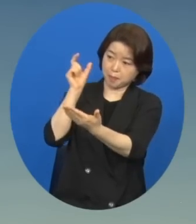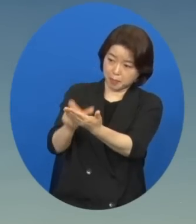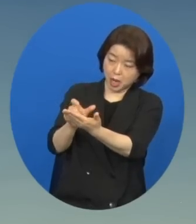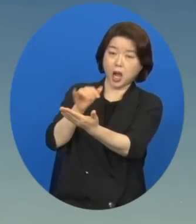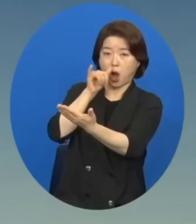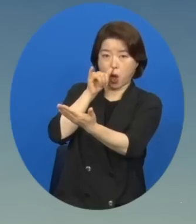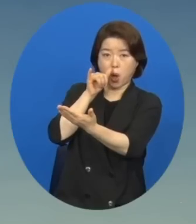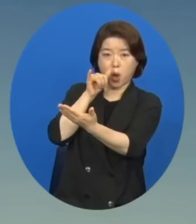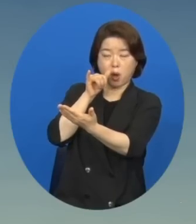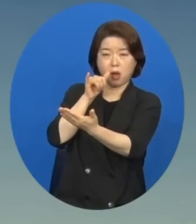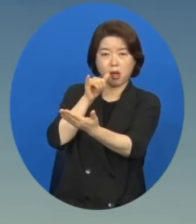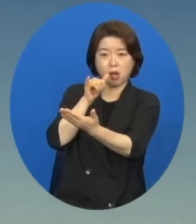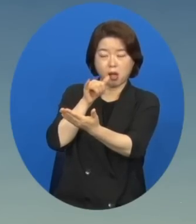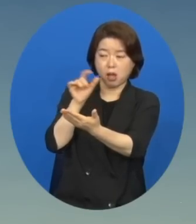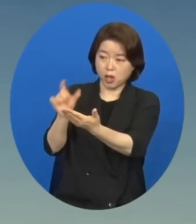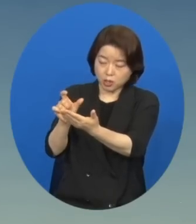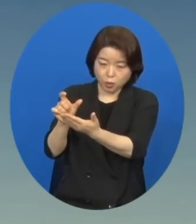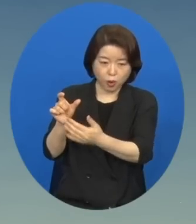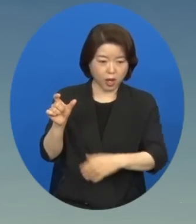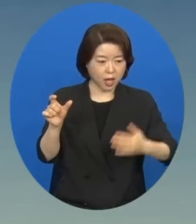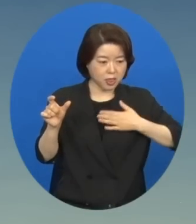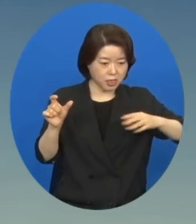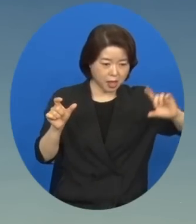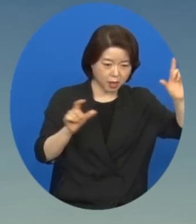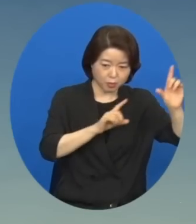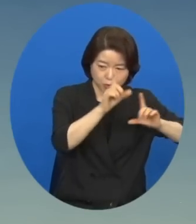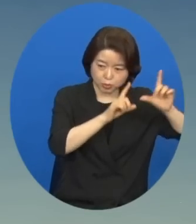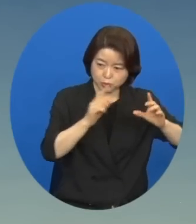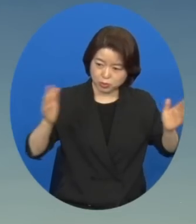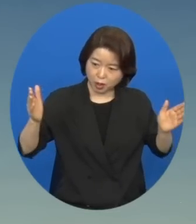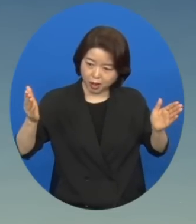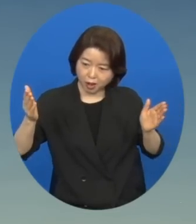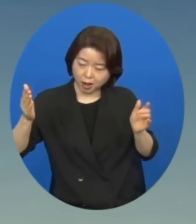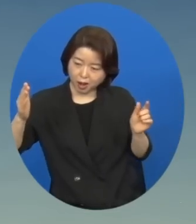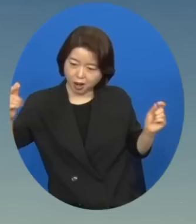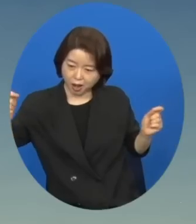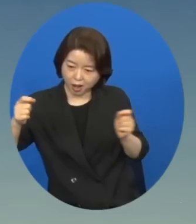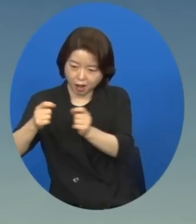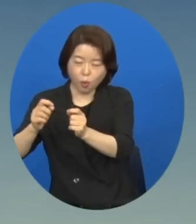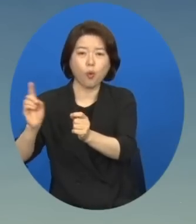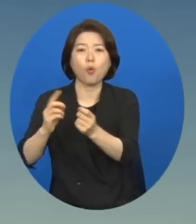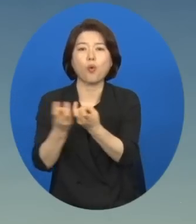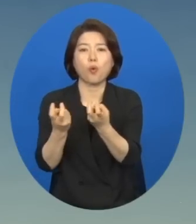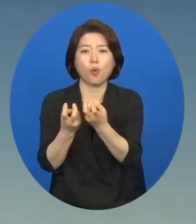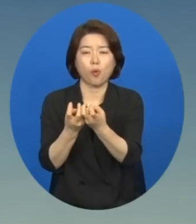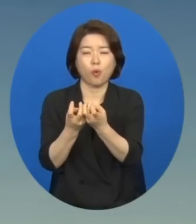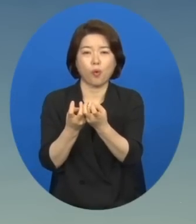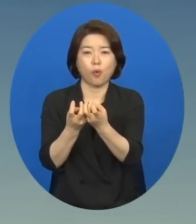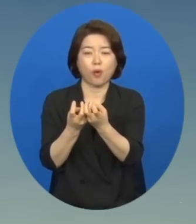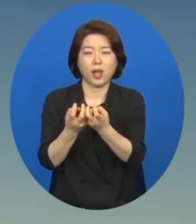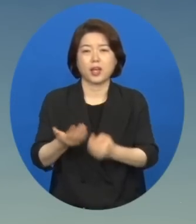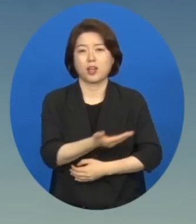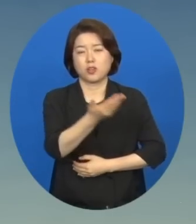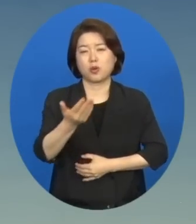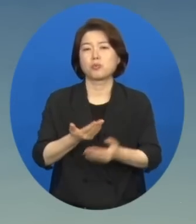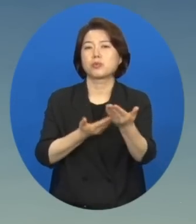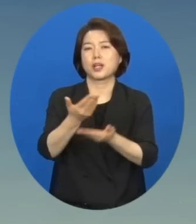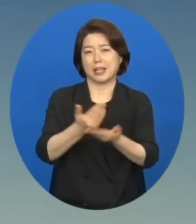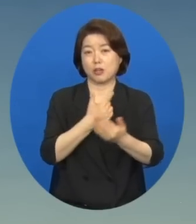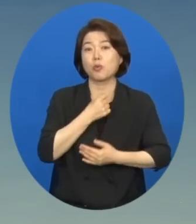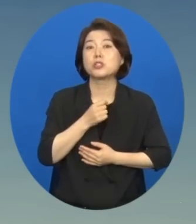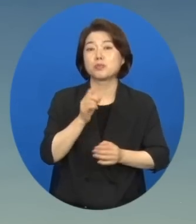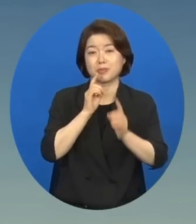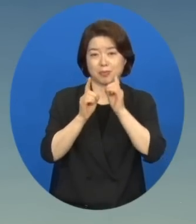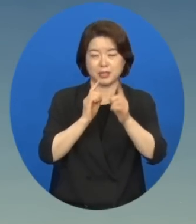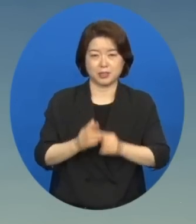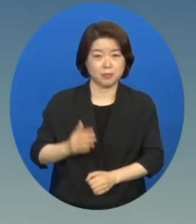계시고, 이 간격을 어떻게 메울 수 있을까요? 그게 오늘 여러분과 나눌 말씀입니다.